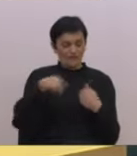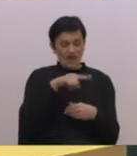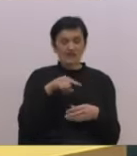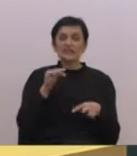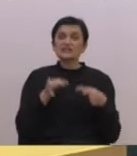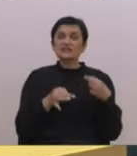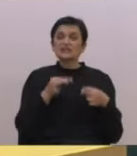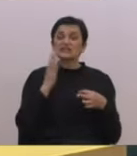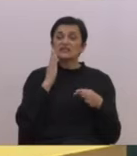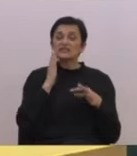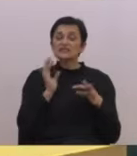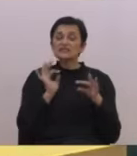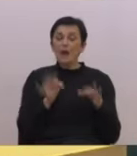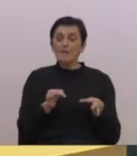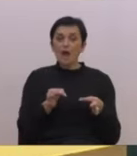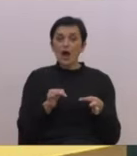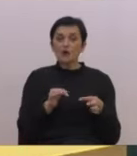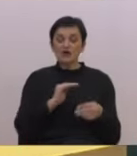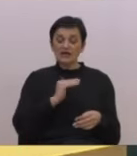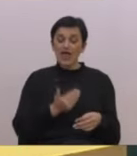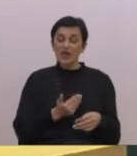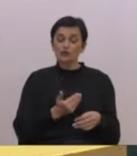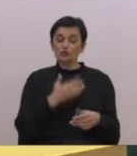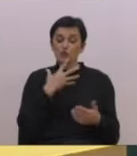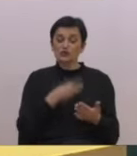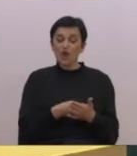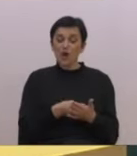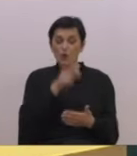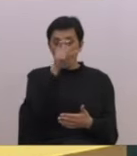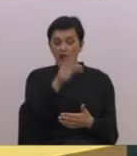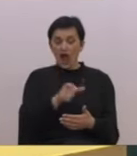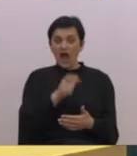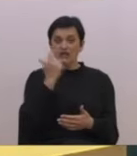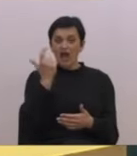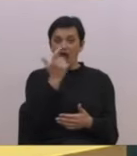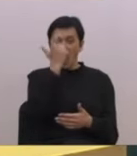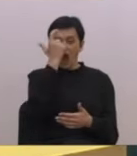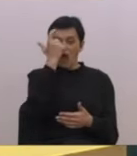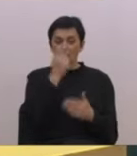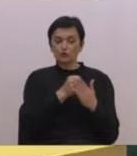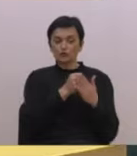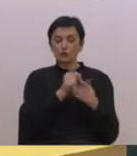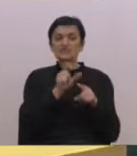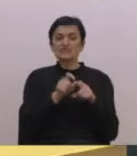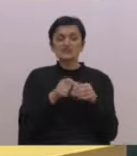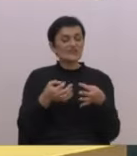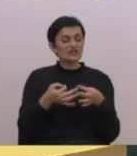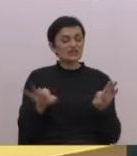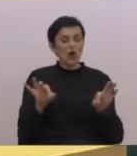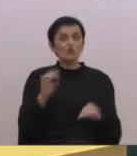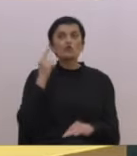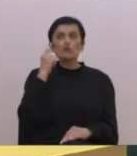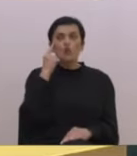სასამართლო, სამართლიანობა, კერძო საკუთრება, ადამიანის ავტონომიურობა, სიტყვის თავისუფლება